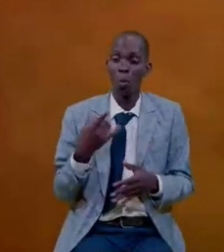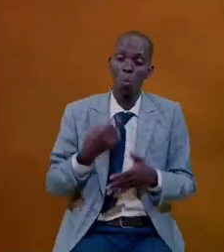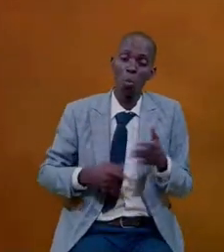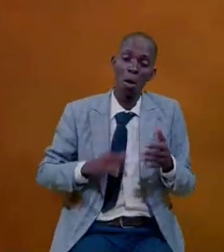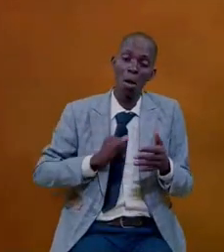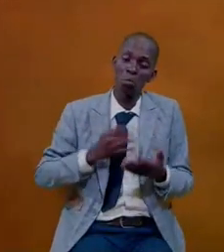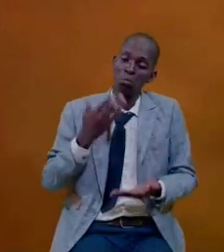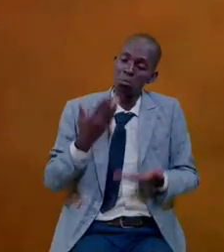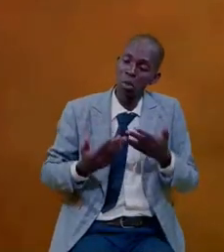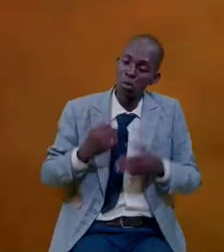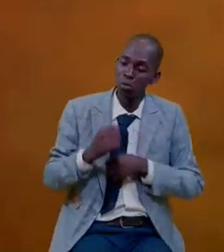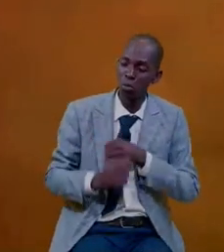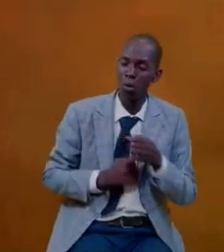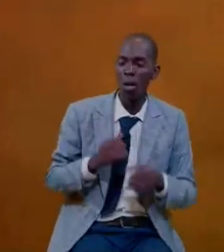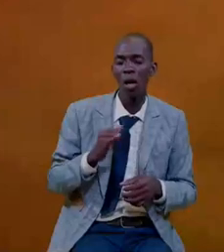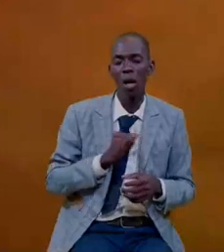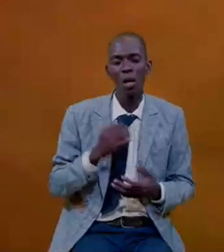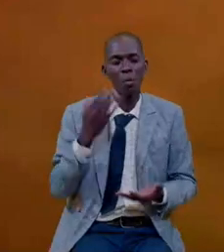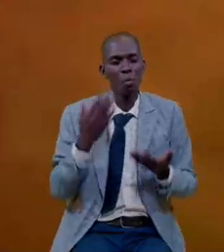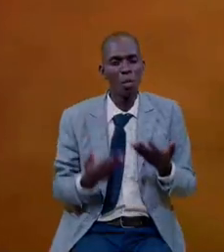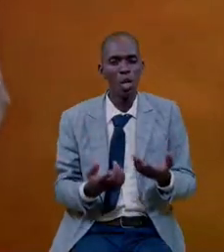vais traverser, et